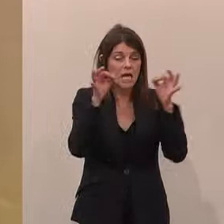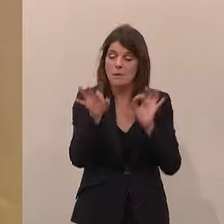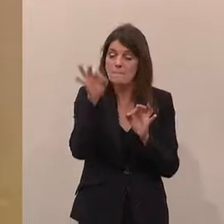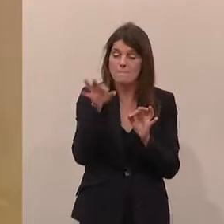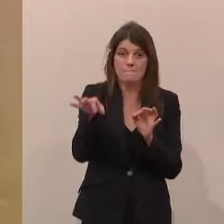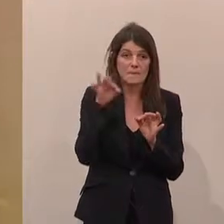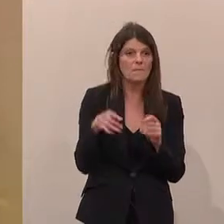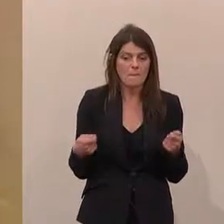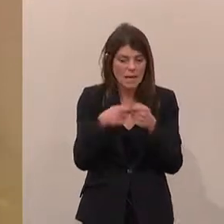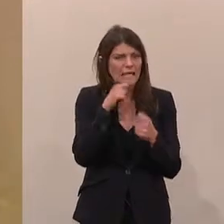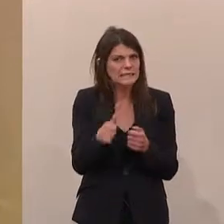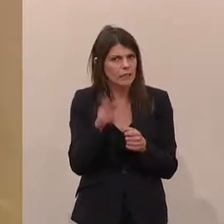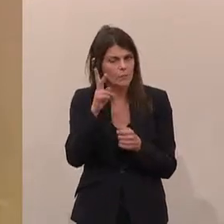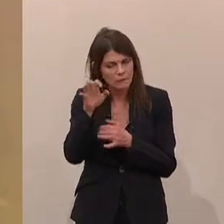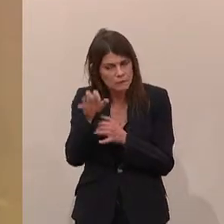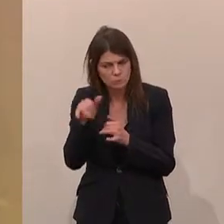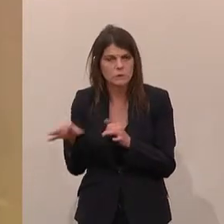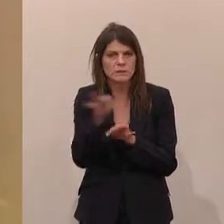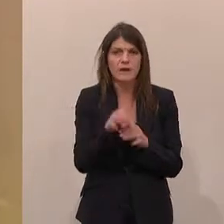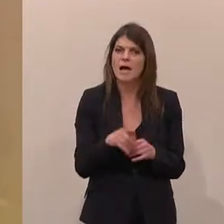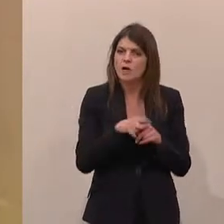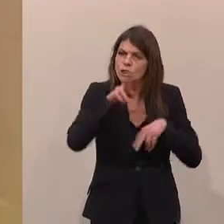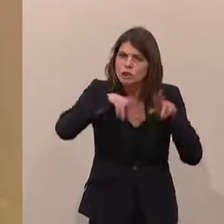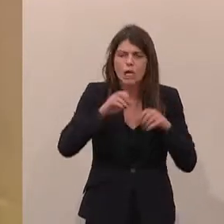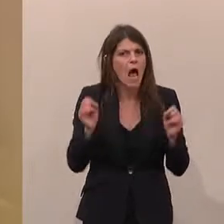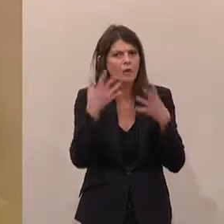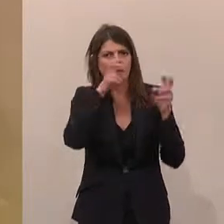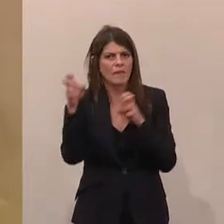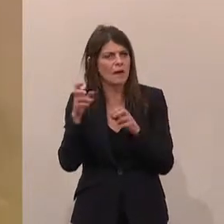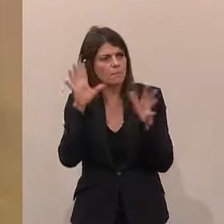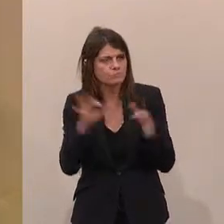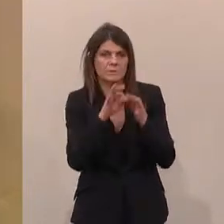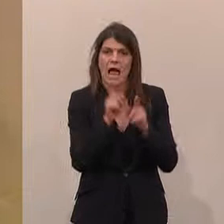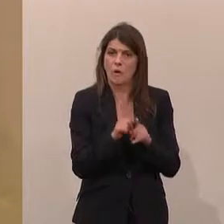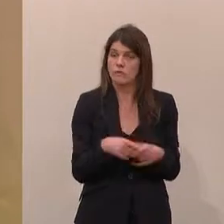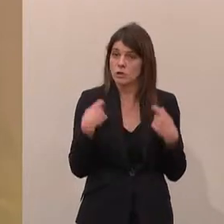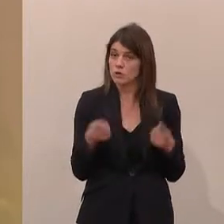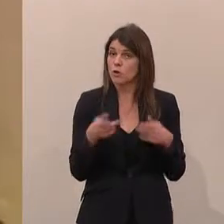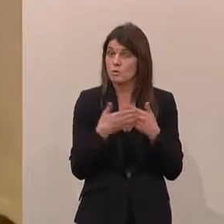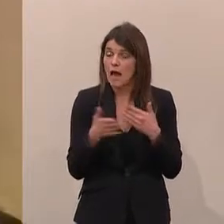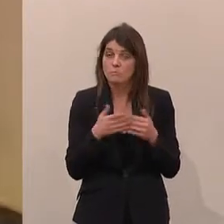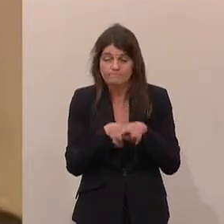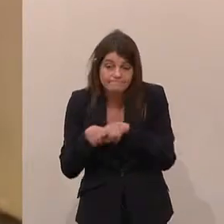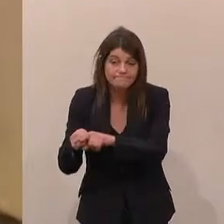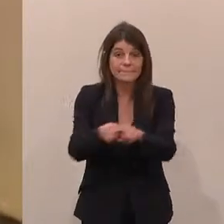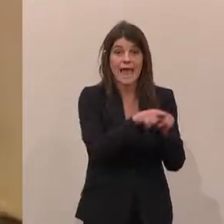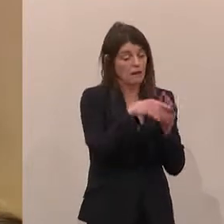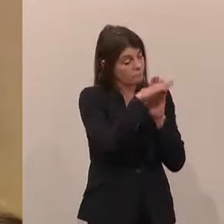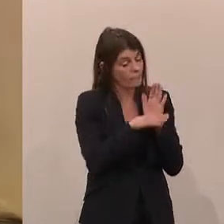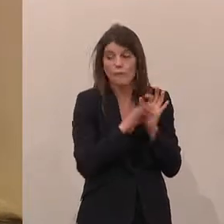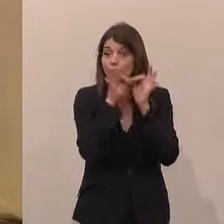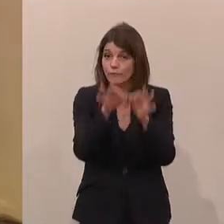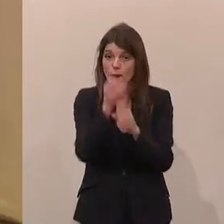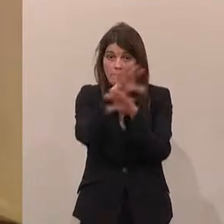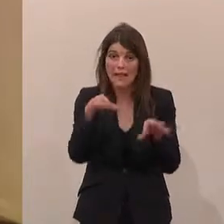dem Zusammenhang reißen, werden zahlreiche aktuelle Themen angesprochen. Es sollen zum Beispiel einheitliche Leitlinien für die